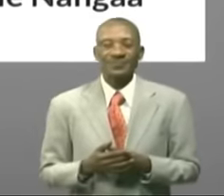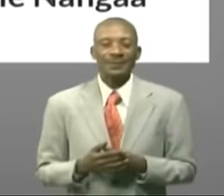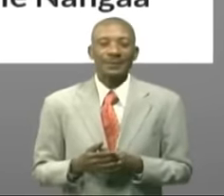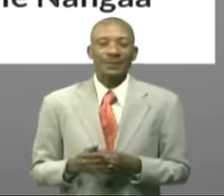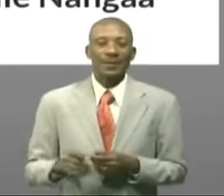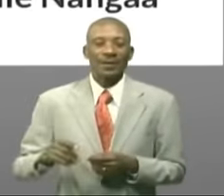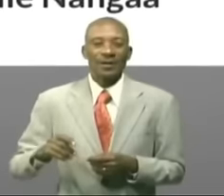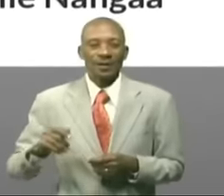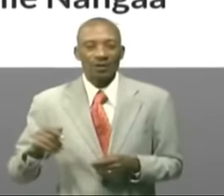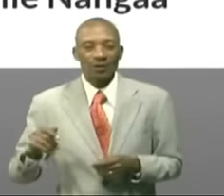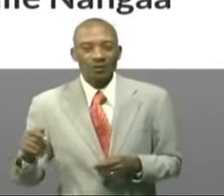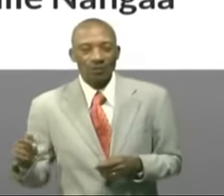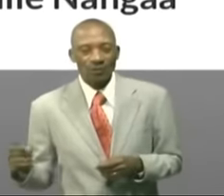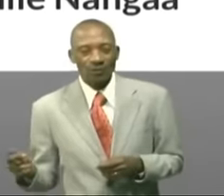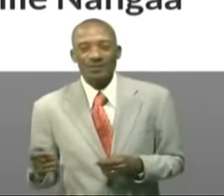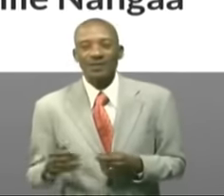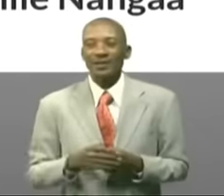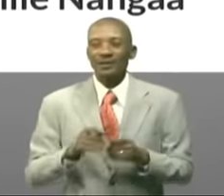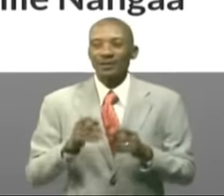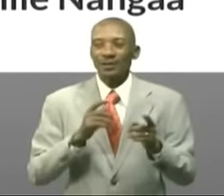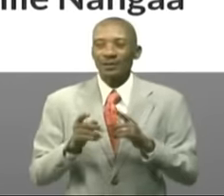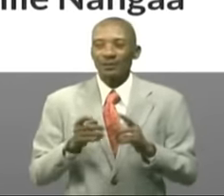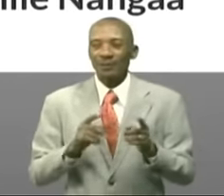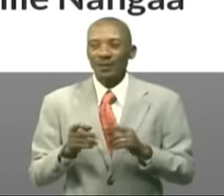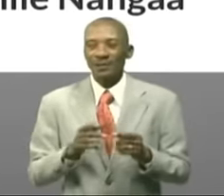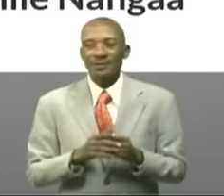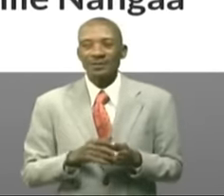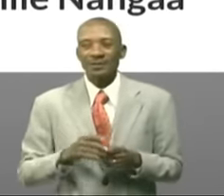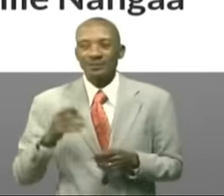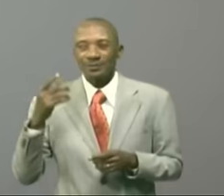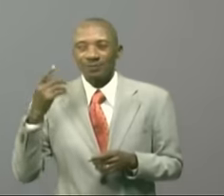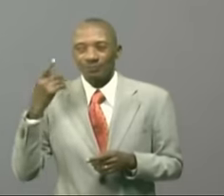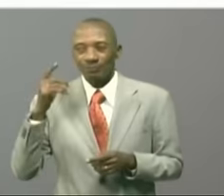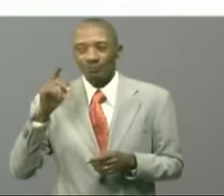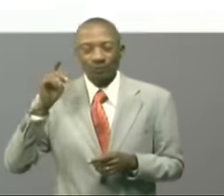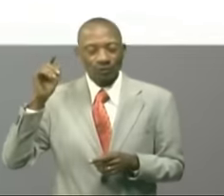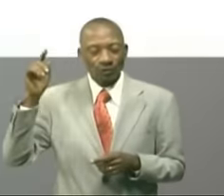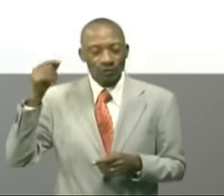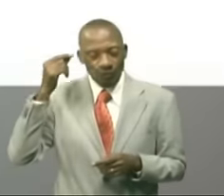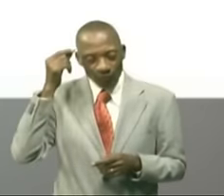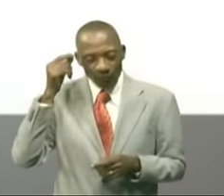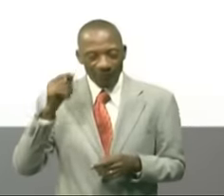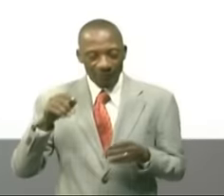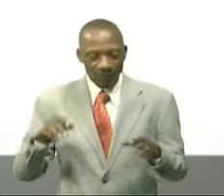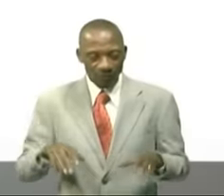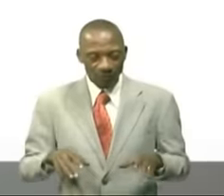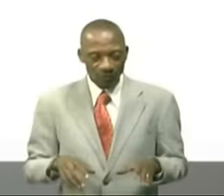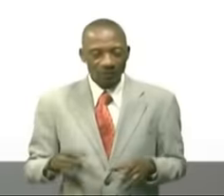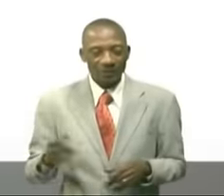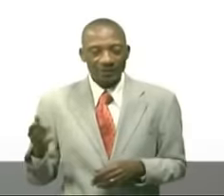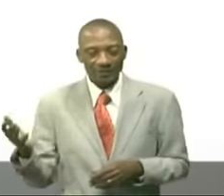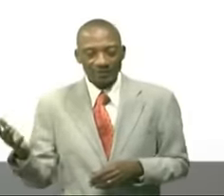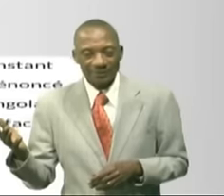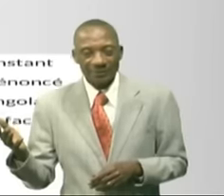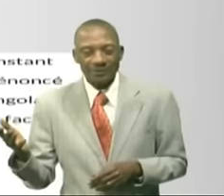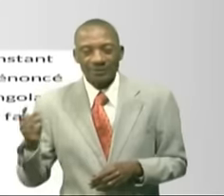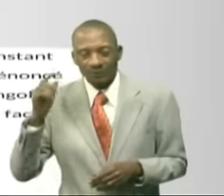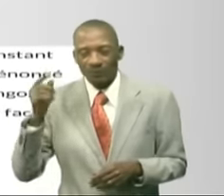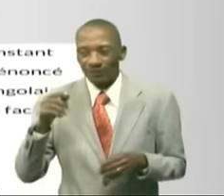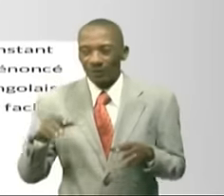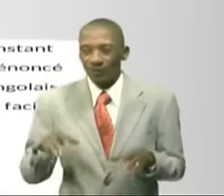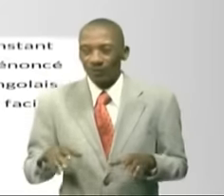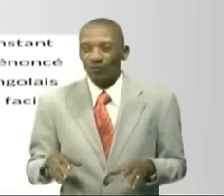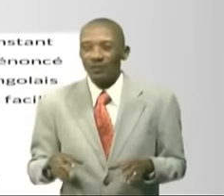d'arrêt international contre Nangaa et d'autres condamnés en cavale, annonce pour sa part 7 sur 7.cd. Suite